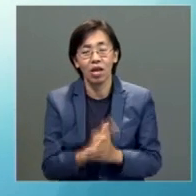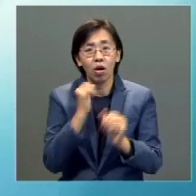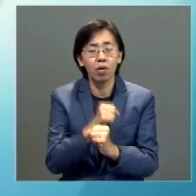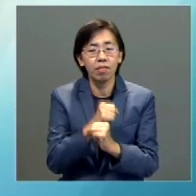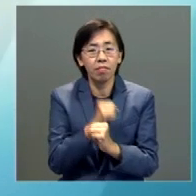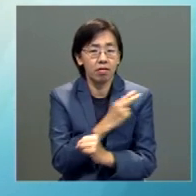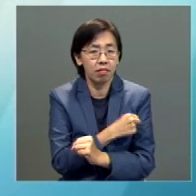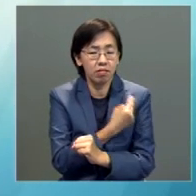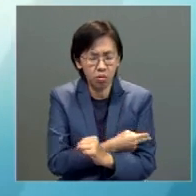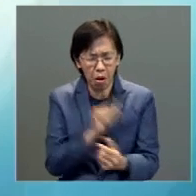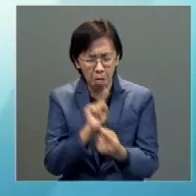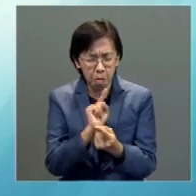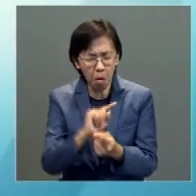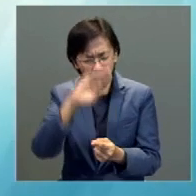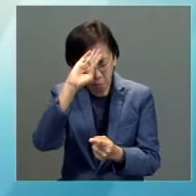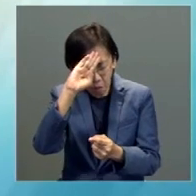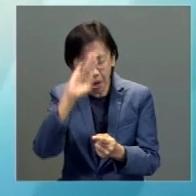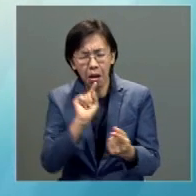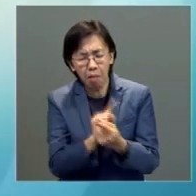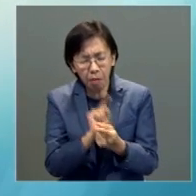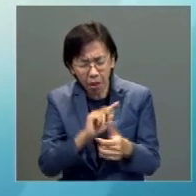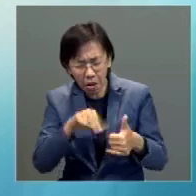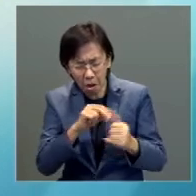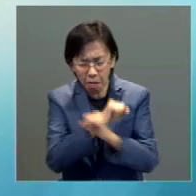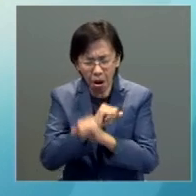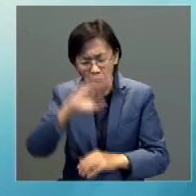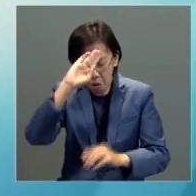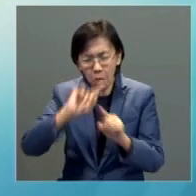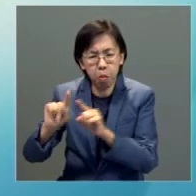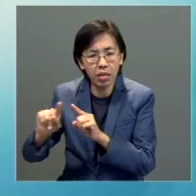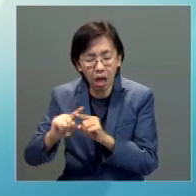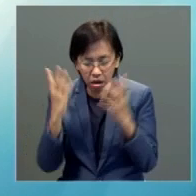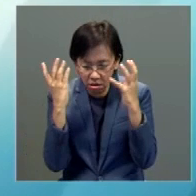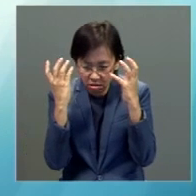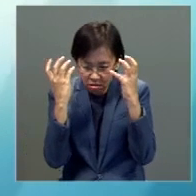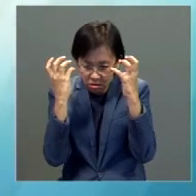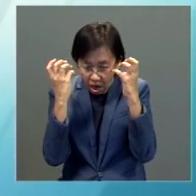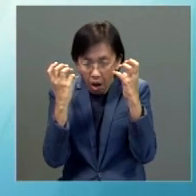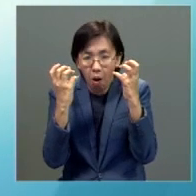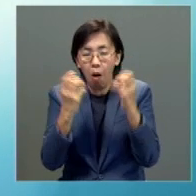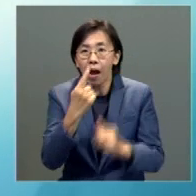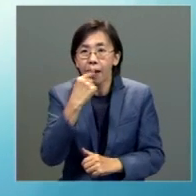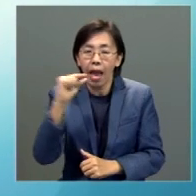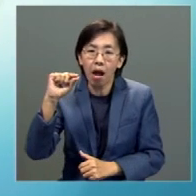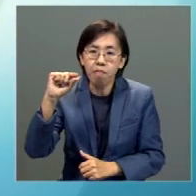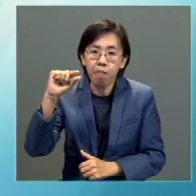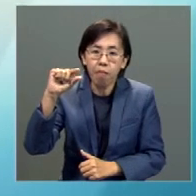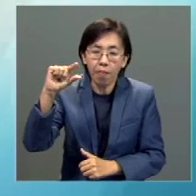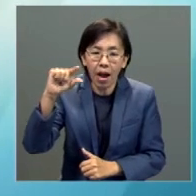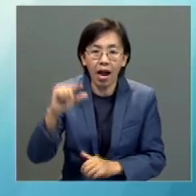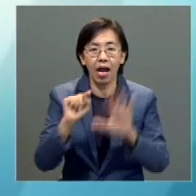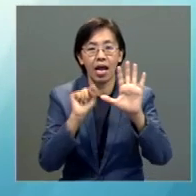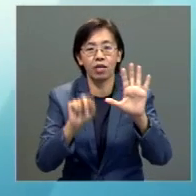ารณสุขอยู่กับคนไข้คนป่วยอยู่กับการควบคุมโรคนู่นนี่นั่นความเครียดเริ่มเยอะขึ้นครับ